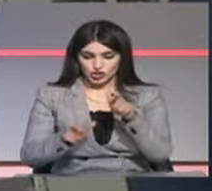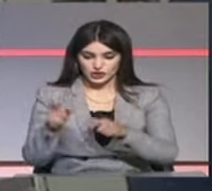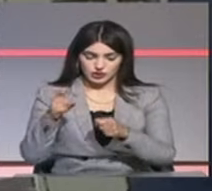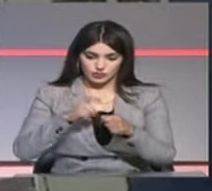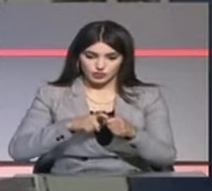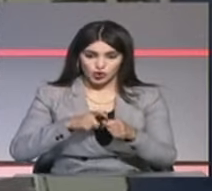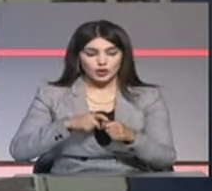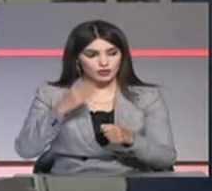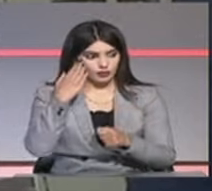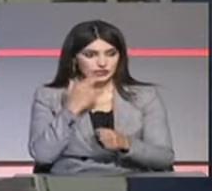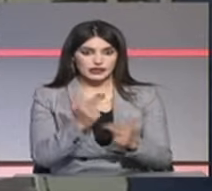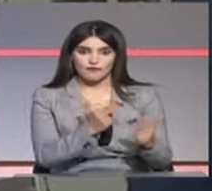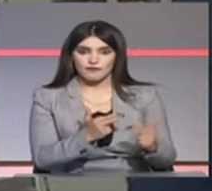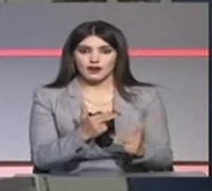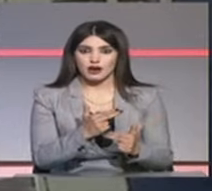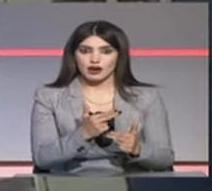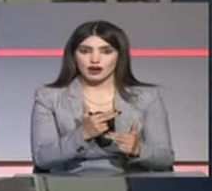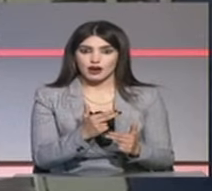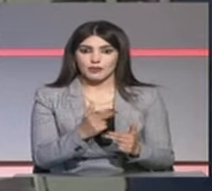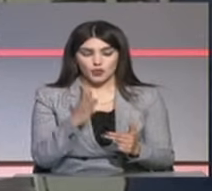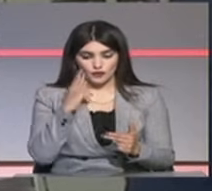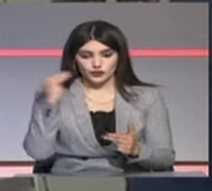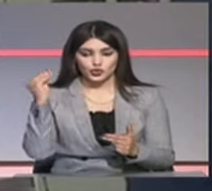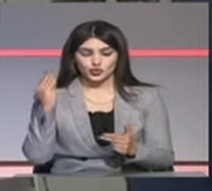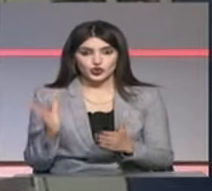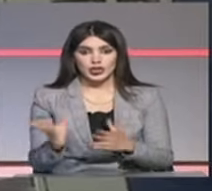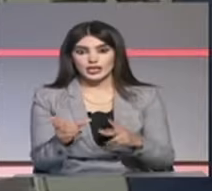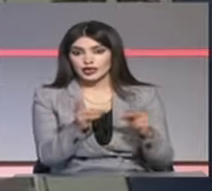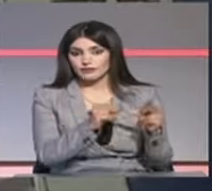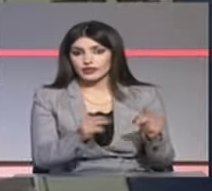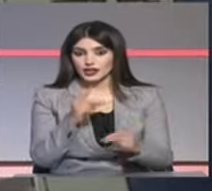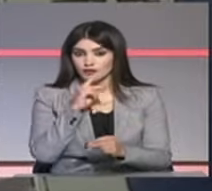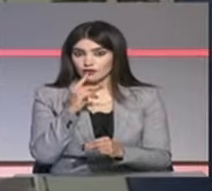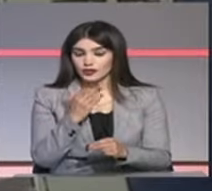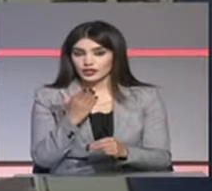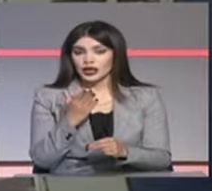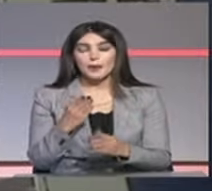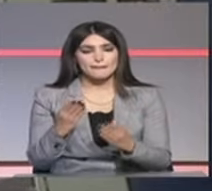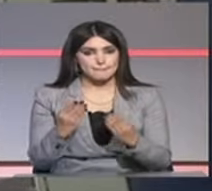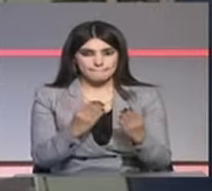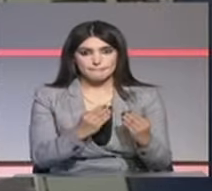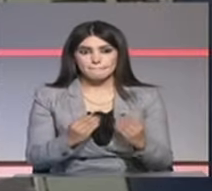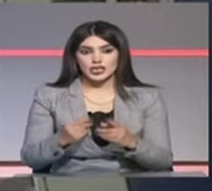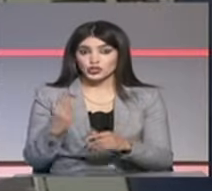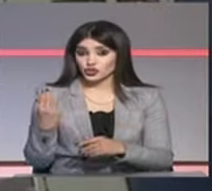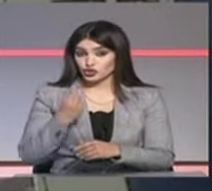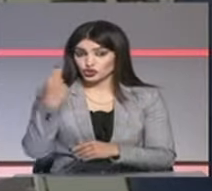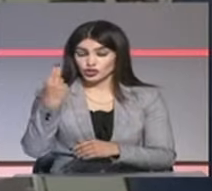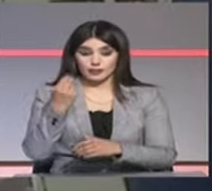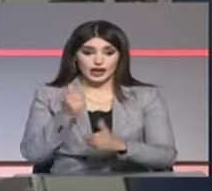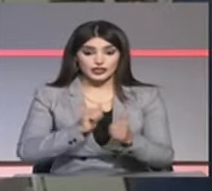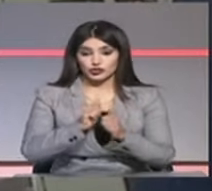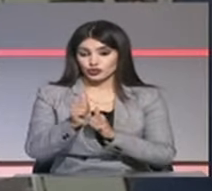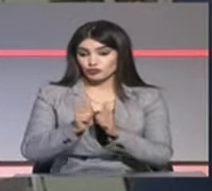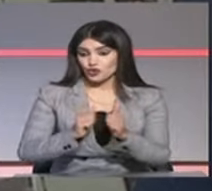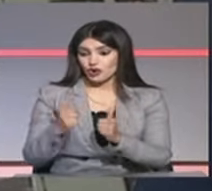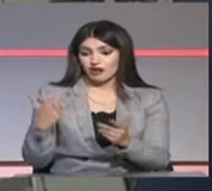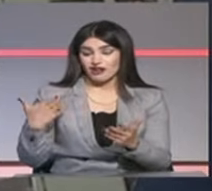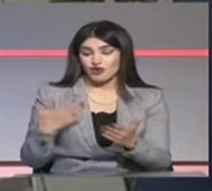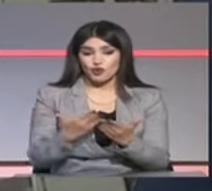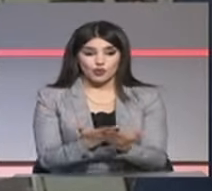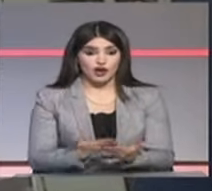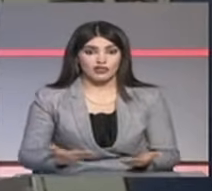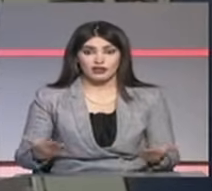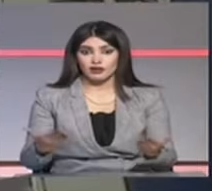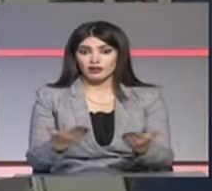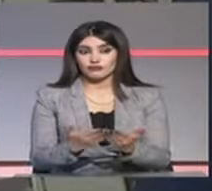معتبره اه كذلك اه عندنا اه عديد الجامعات الوضعيات المتاحه لحد الان اه